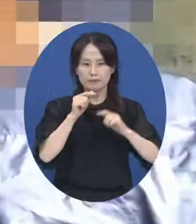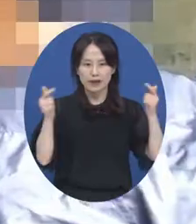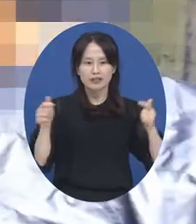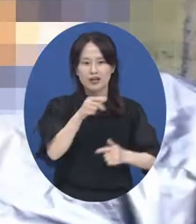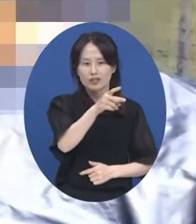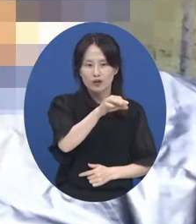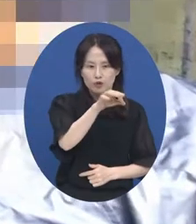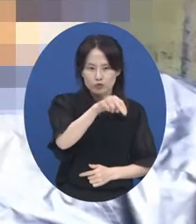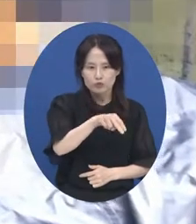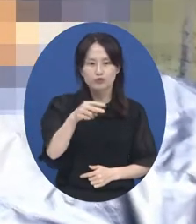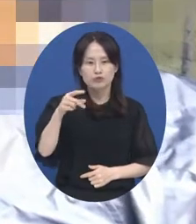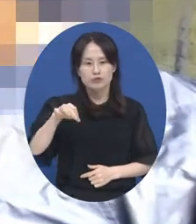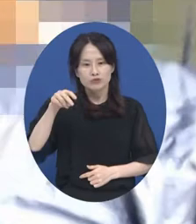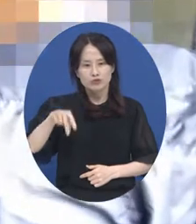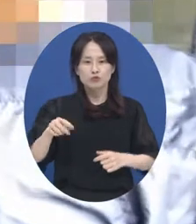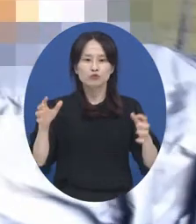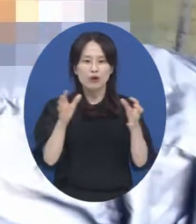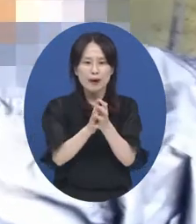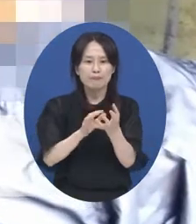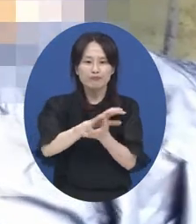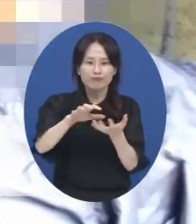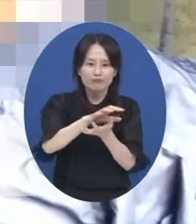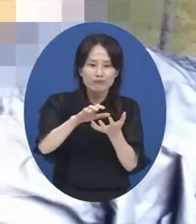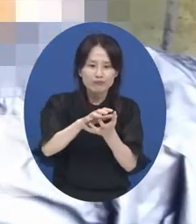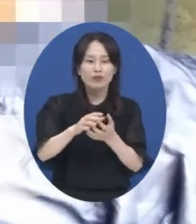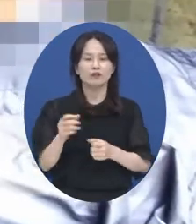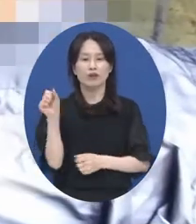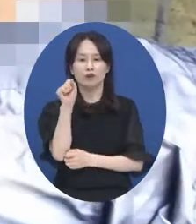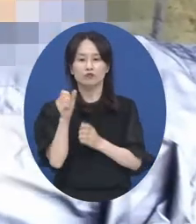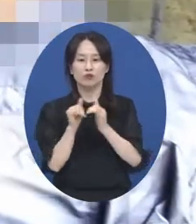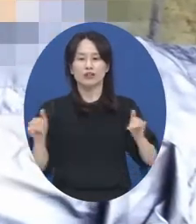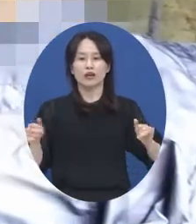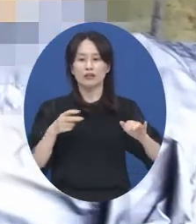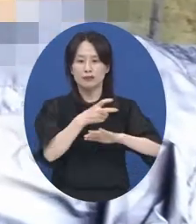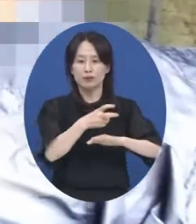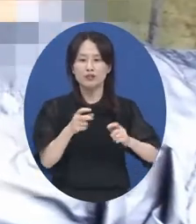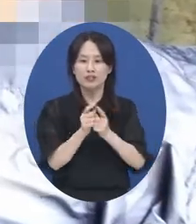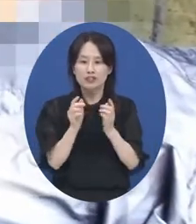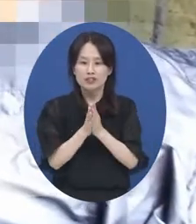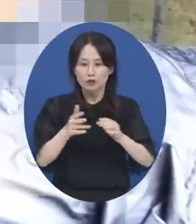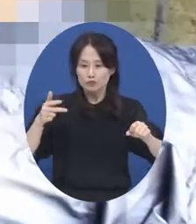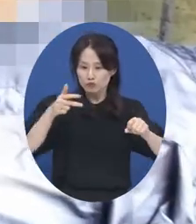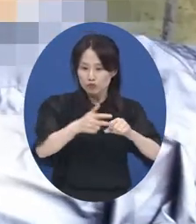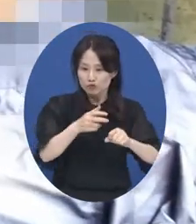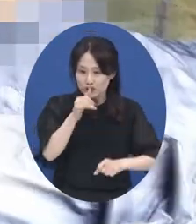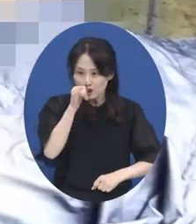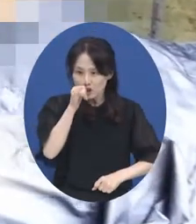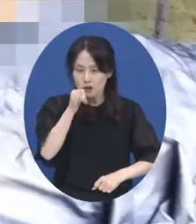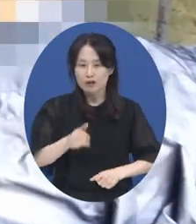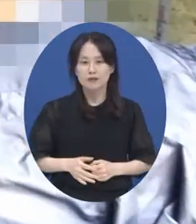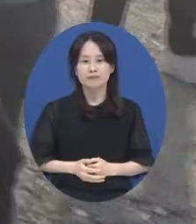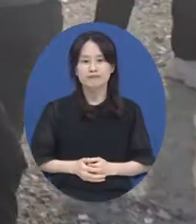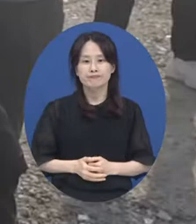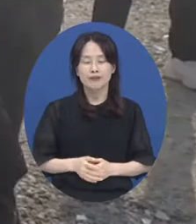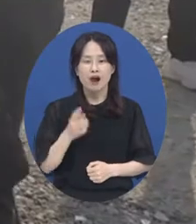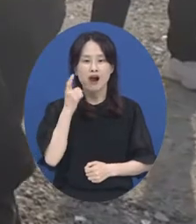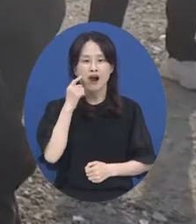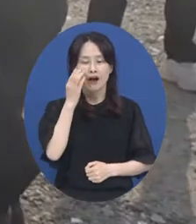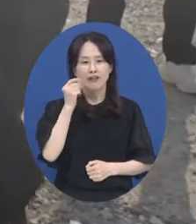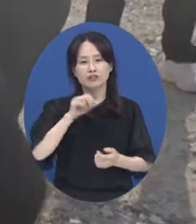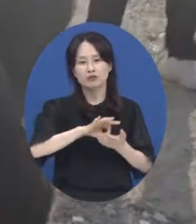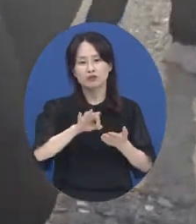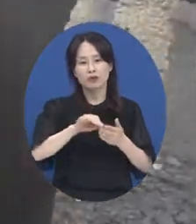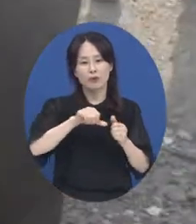평영 악어 등 하와에게 같이 써서 어디 사다가 응당 2% 제가 직장이 계주 유라 한 거죠